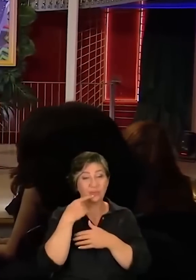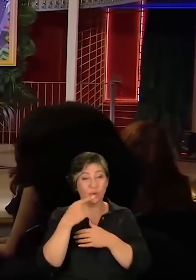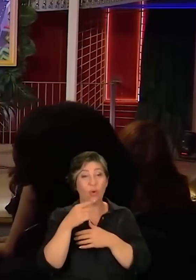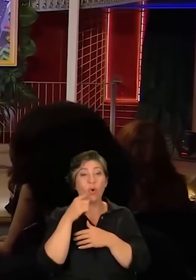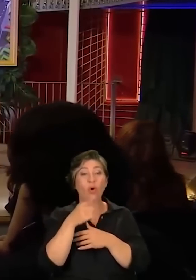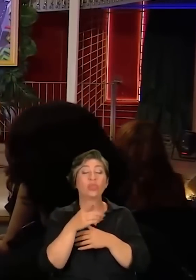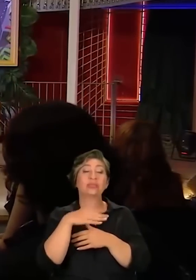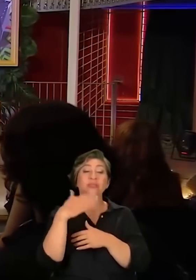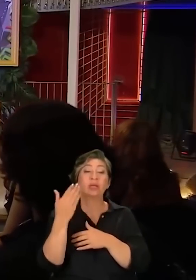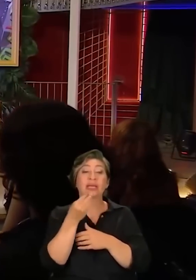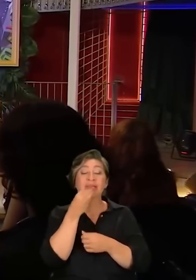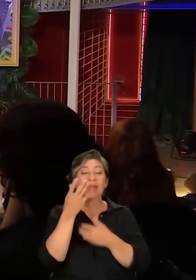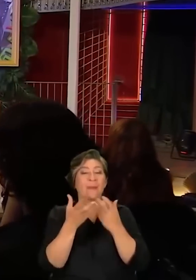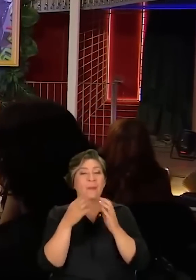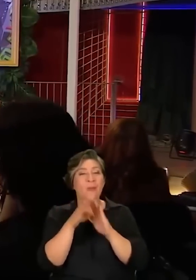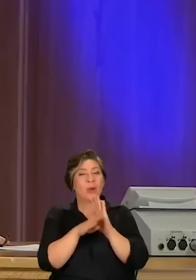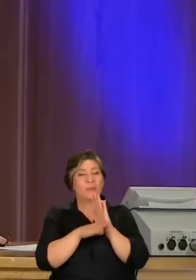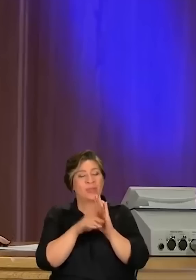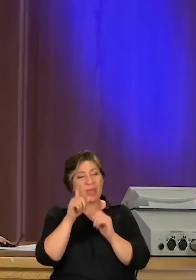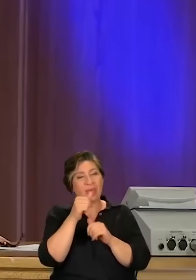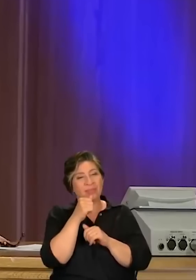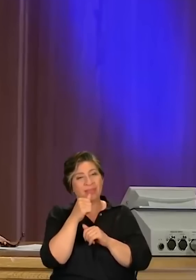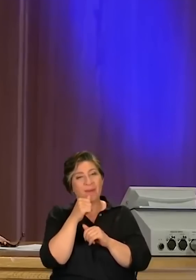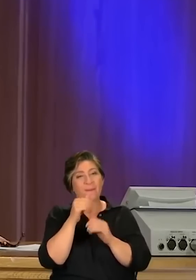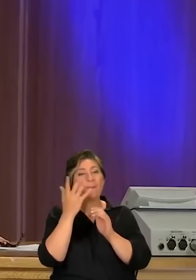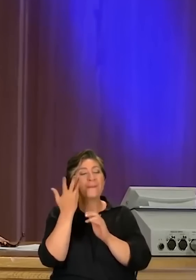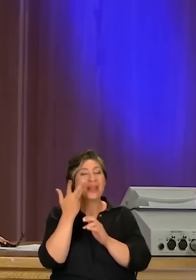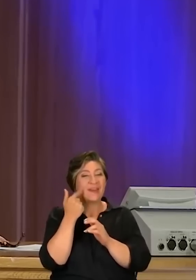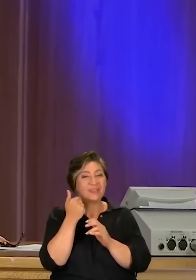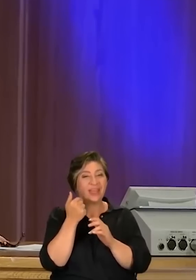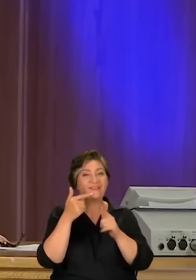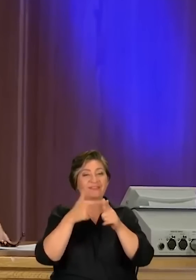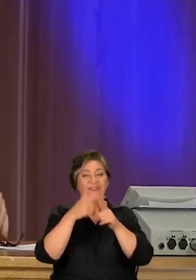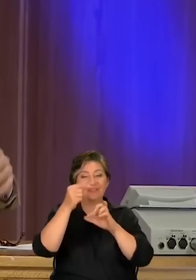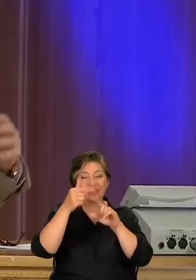Ondan sonra yemek programındaki bir adam pilavdan Frigyalılara geliyor.